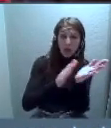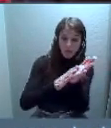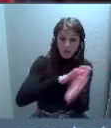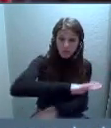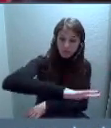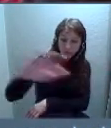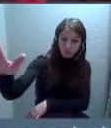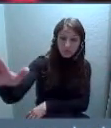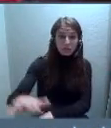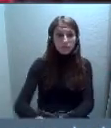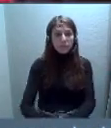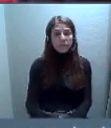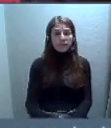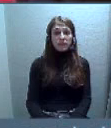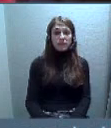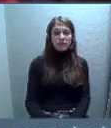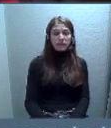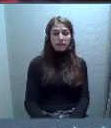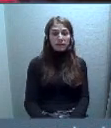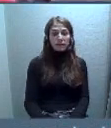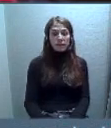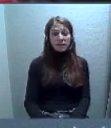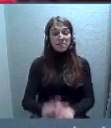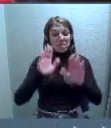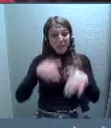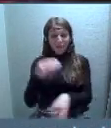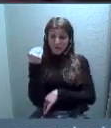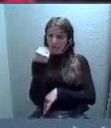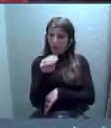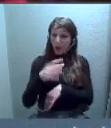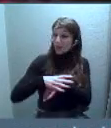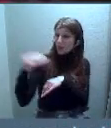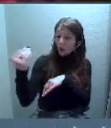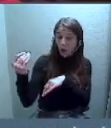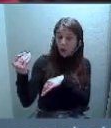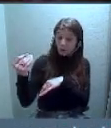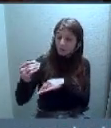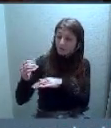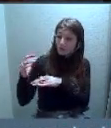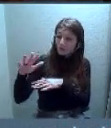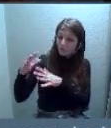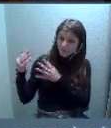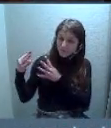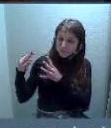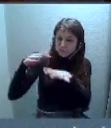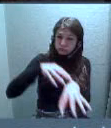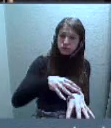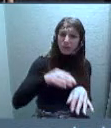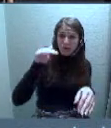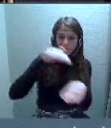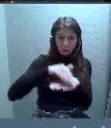vous tous. Bravo à vous tous d'avoir bravé le froid et d'être venus vous réchauffer dans ce magnifique concept qui, pour